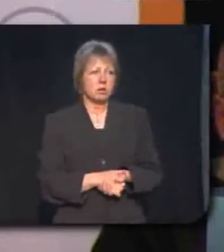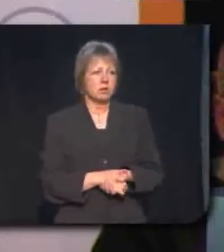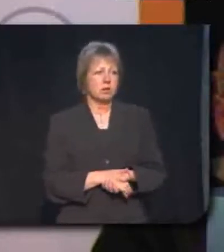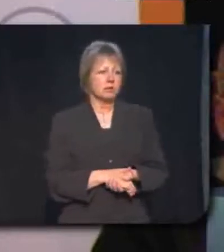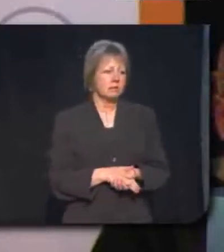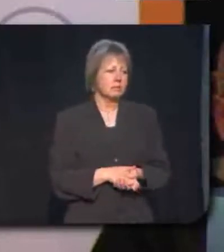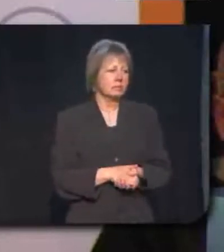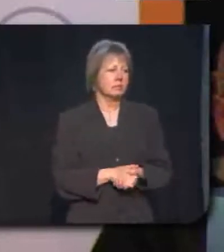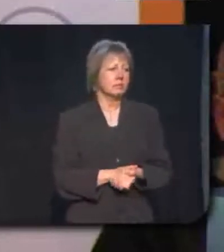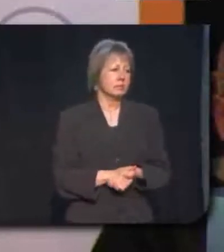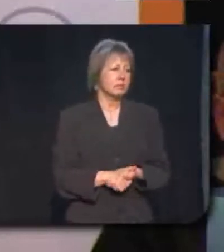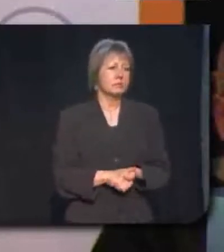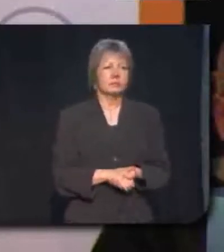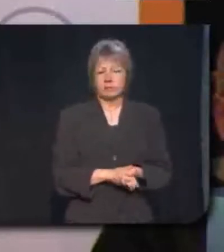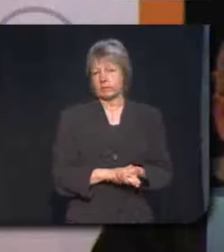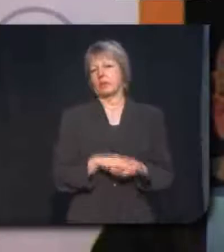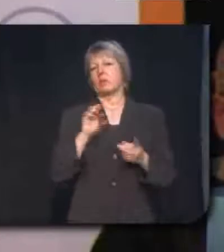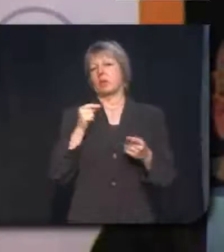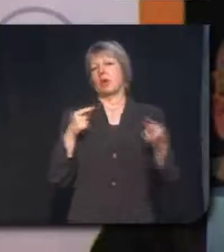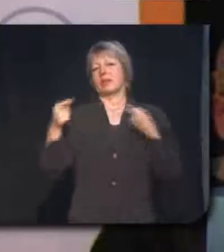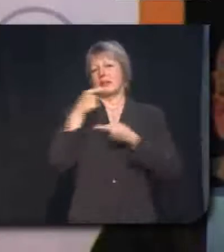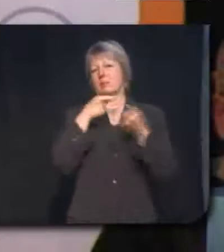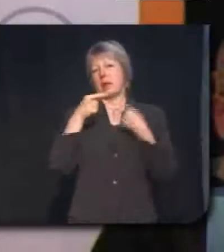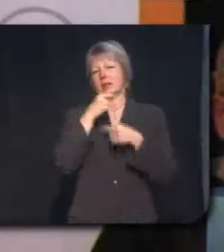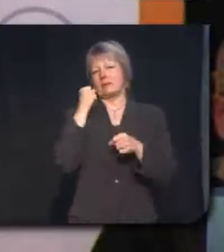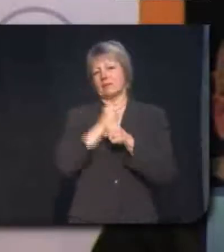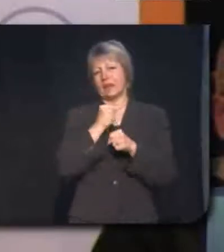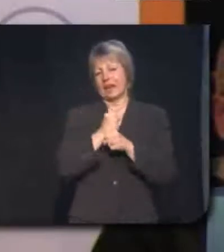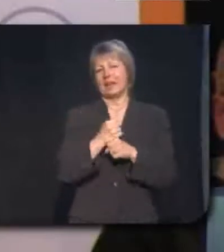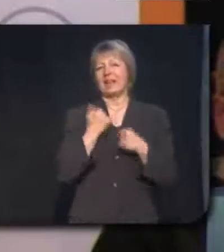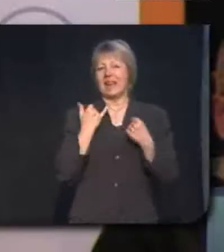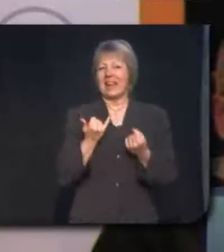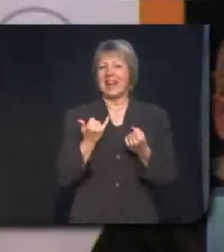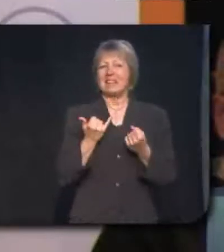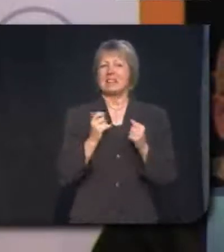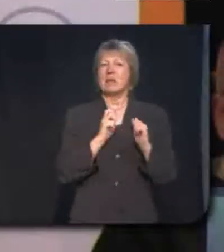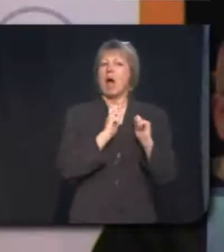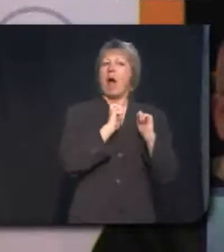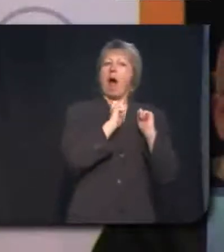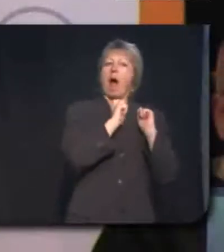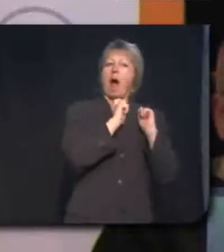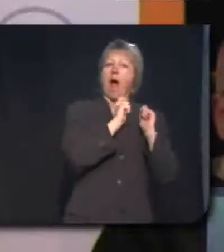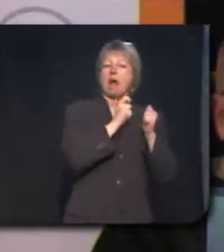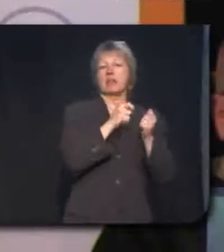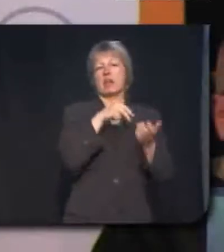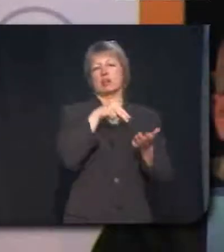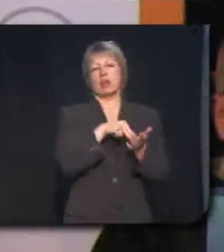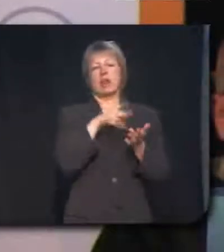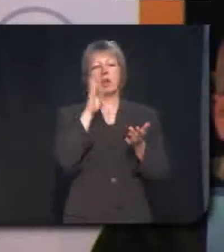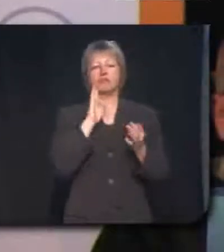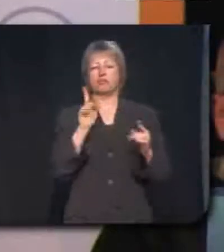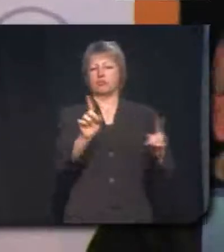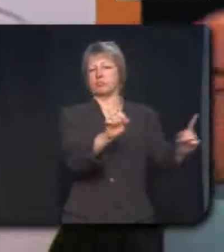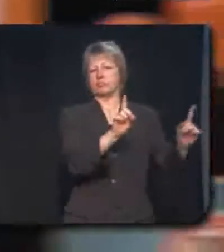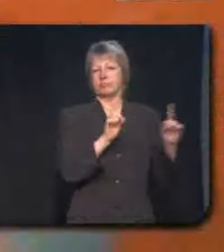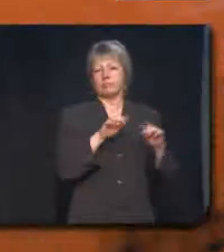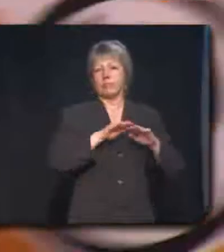dann ist die Debatte hier mit beendet und ich bitte die Antragsteller für einen kurzes abschlussstatement auf die Bühne